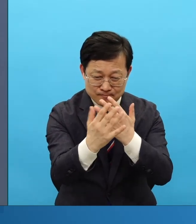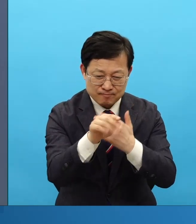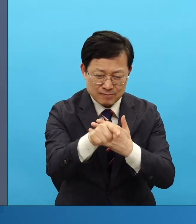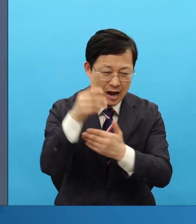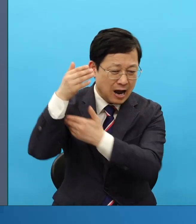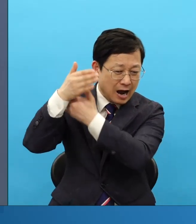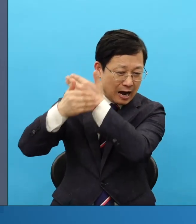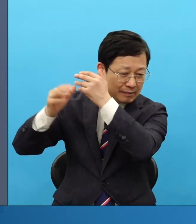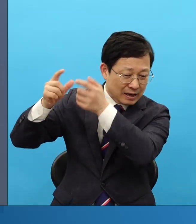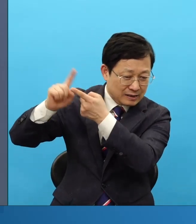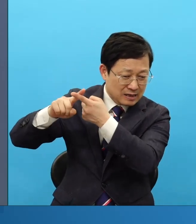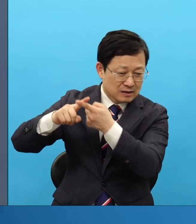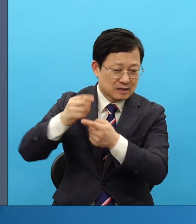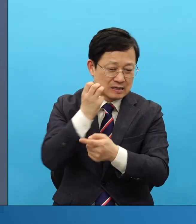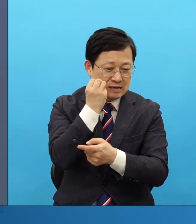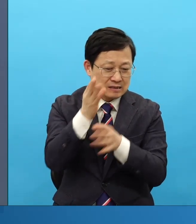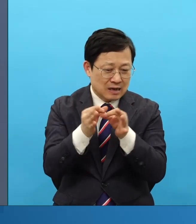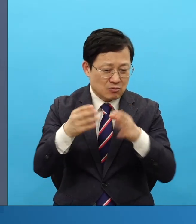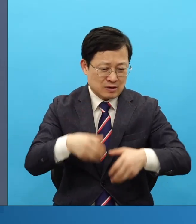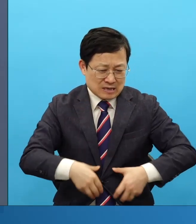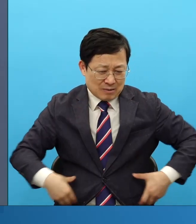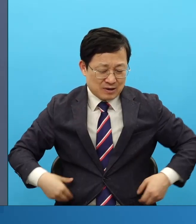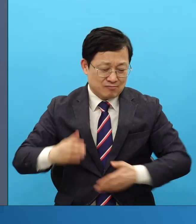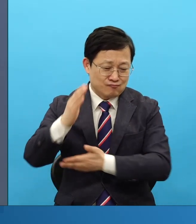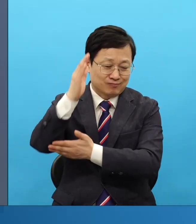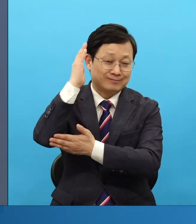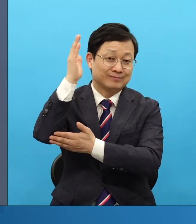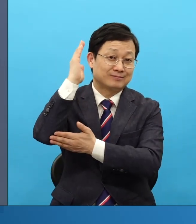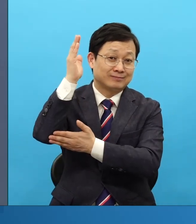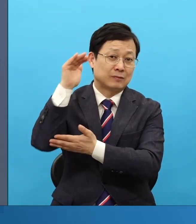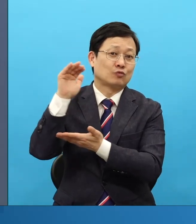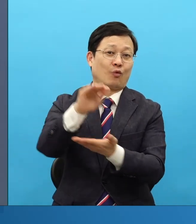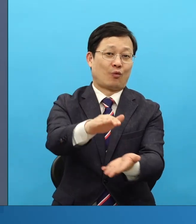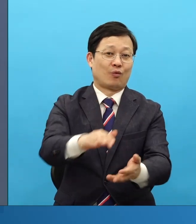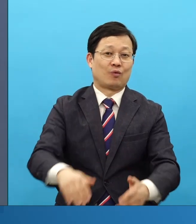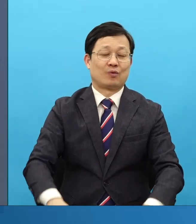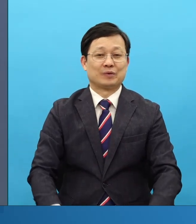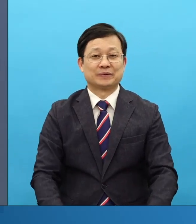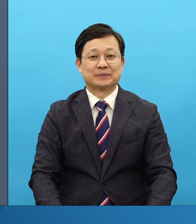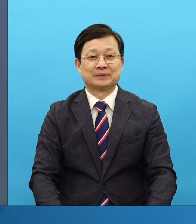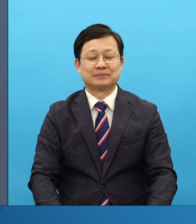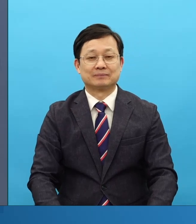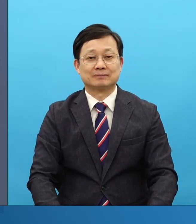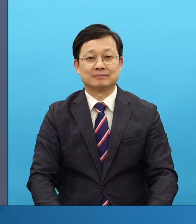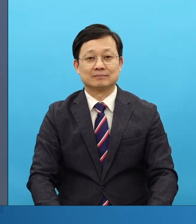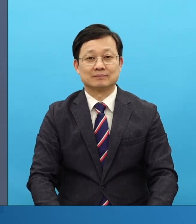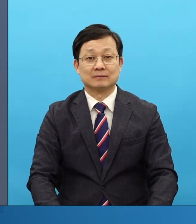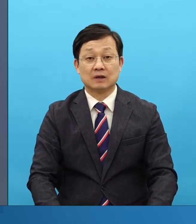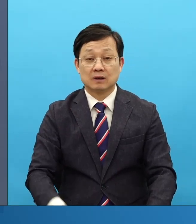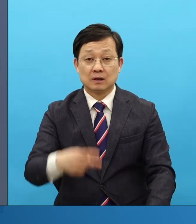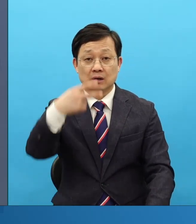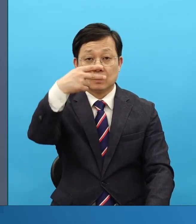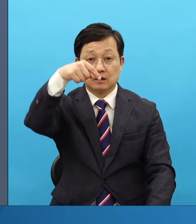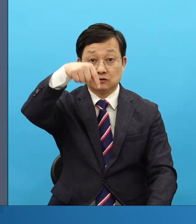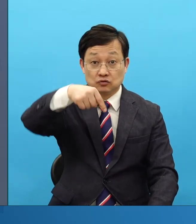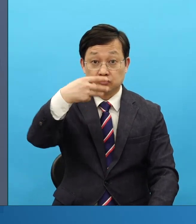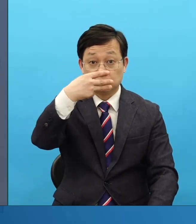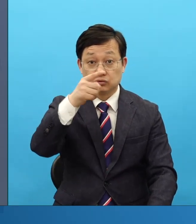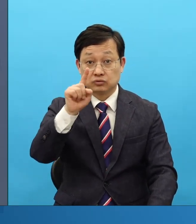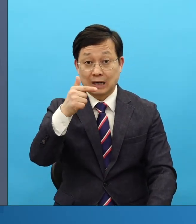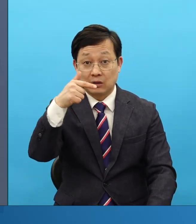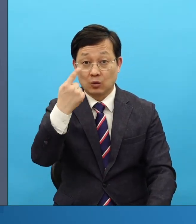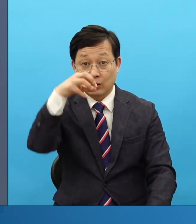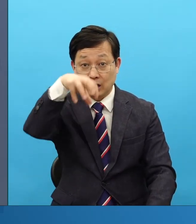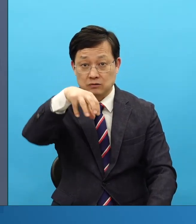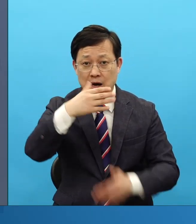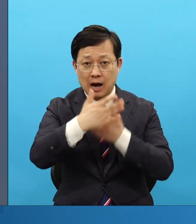담대히 석달 동안 설명해. He entered the synagogue and spoke 그렇습니다. boldly there for 3 months, arguing persuasively about the kingdom 자, of God. 두란노에서 역사를 납니다. And then we see the works